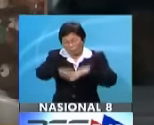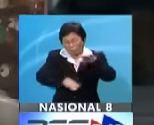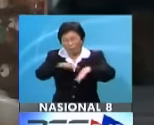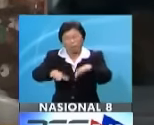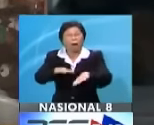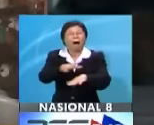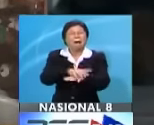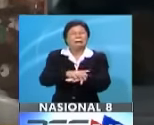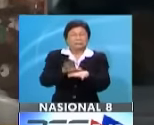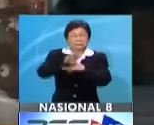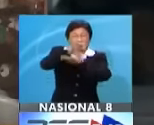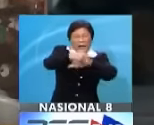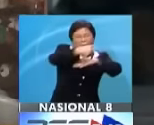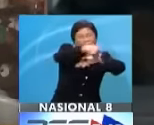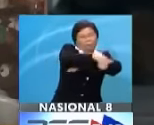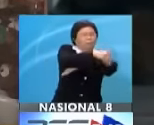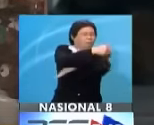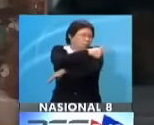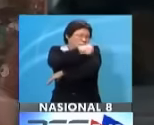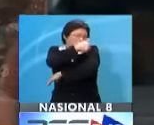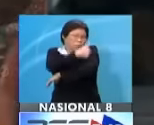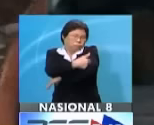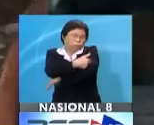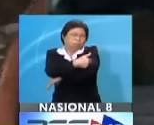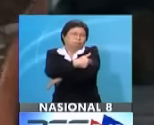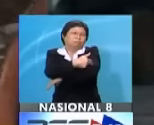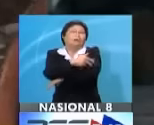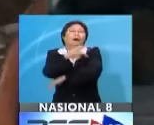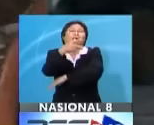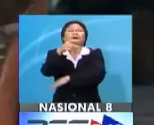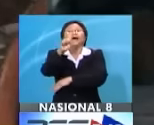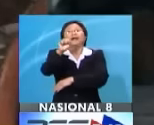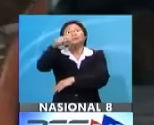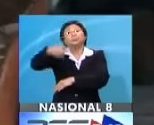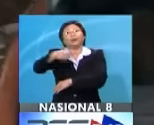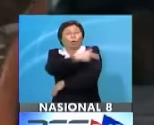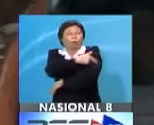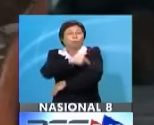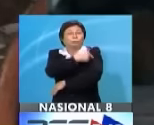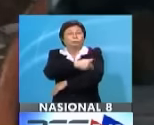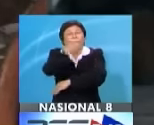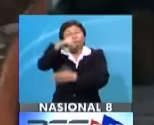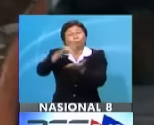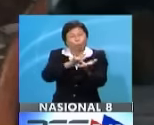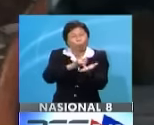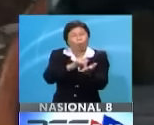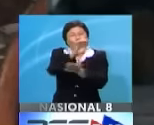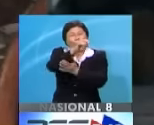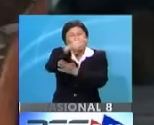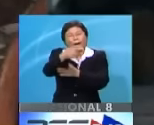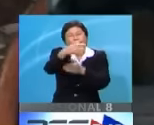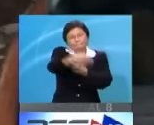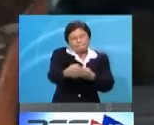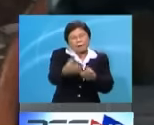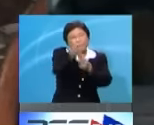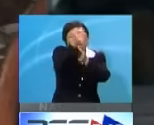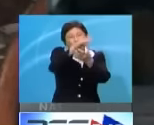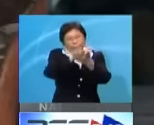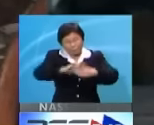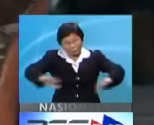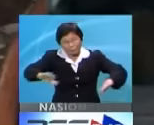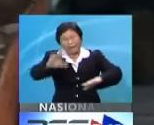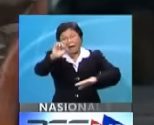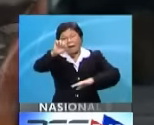lantai dan terpaksa dihantar ke Hospital Sultan Abdul Halim Sungai Petani untuk rawatan. Kepada Operasi Balai Bomba dan Penyelamat Sungai